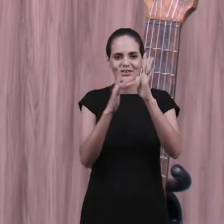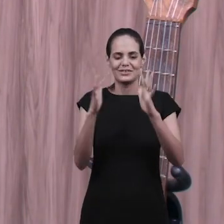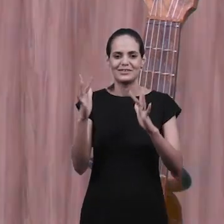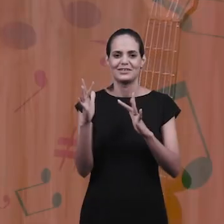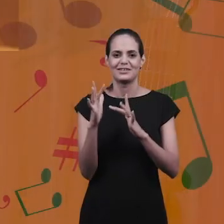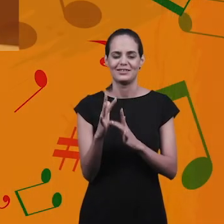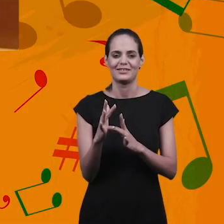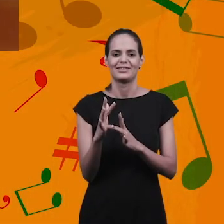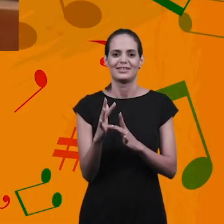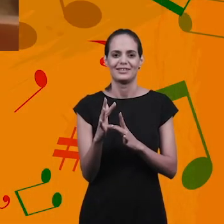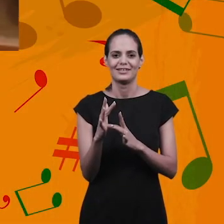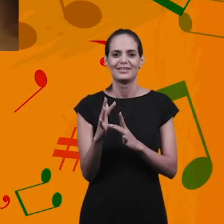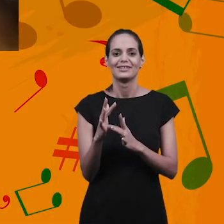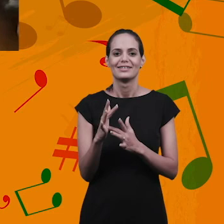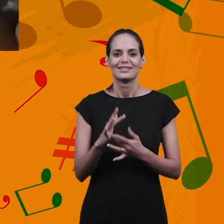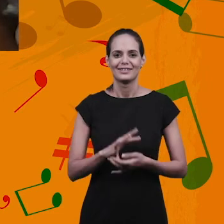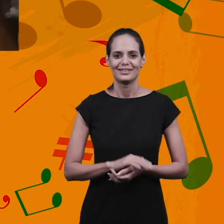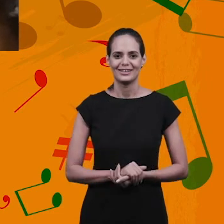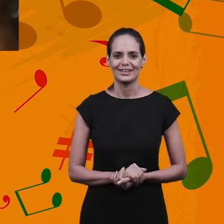Seigneur Jésus.